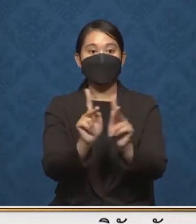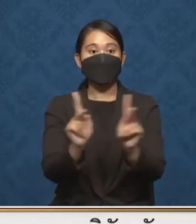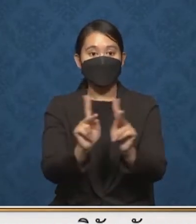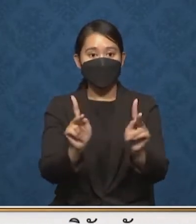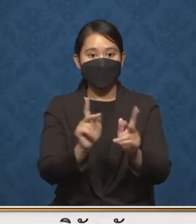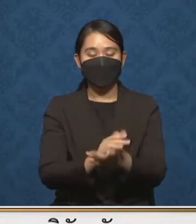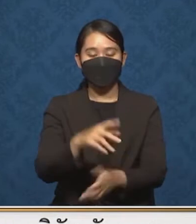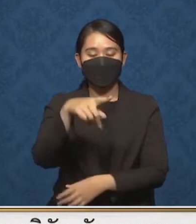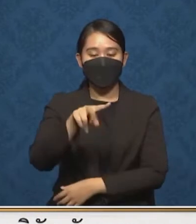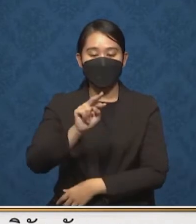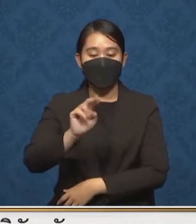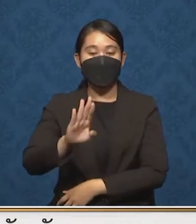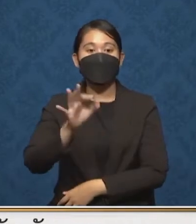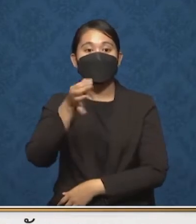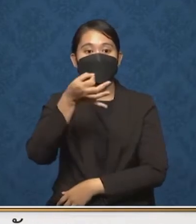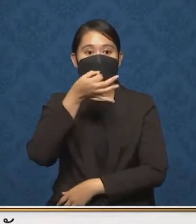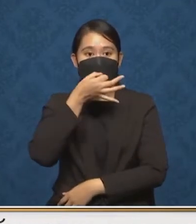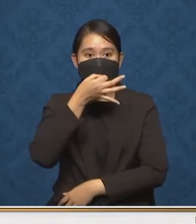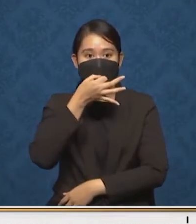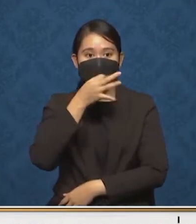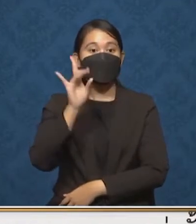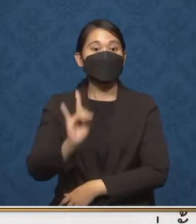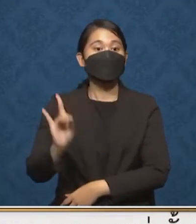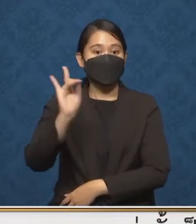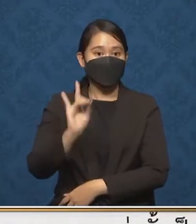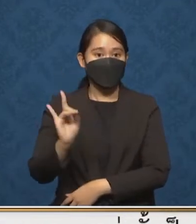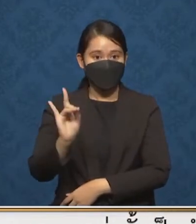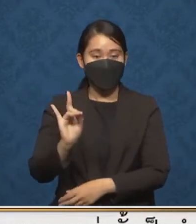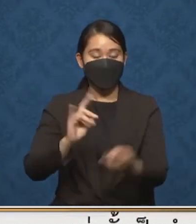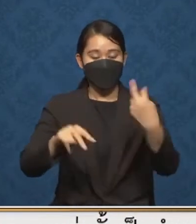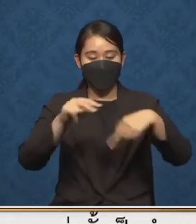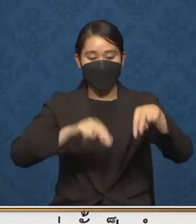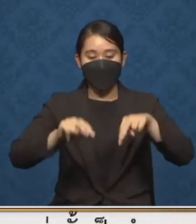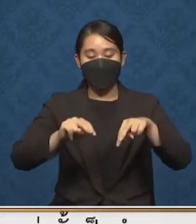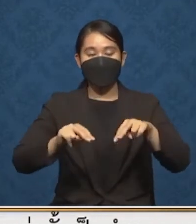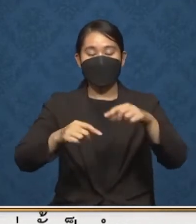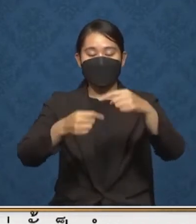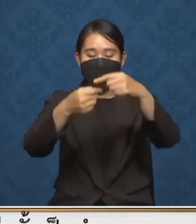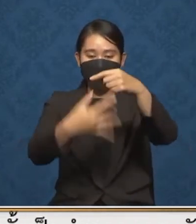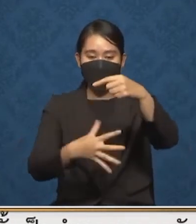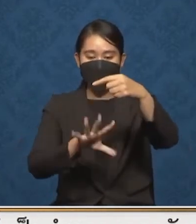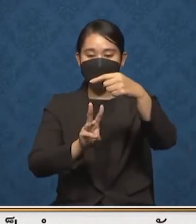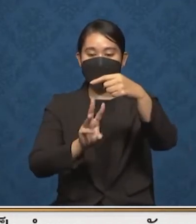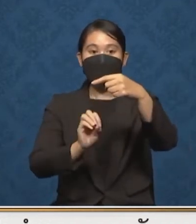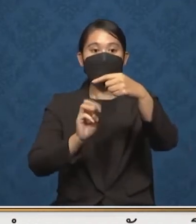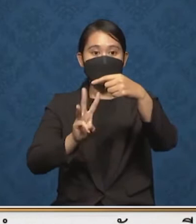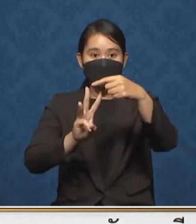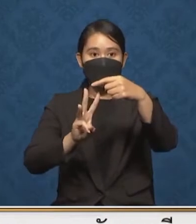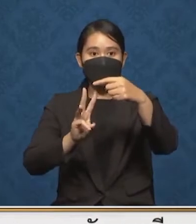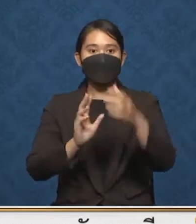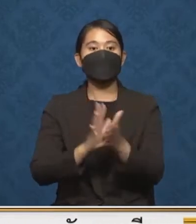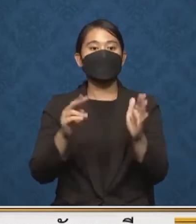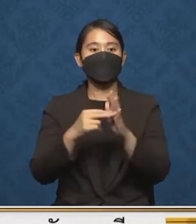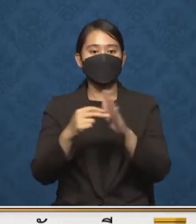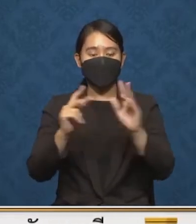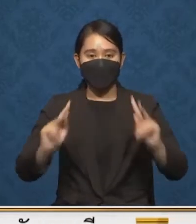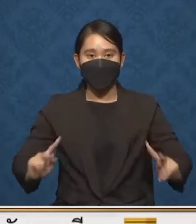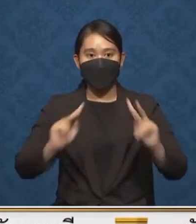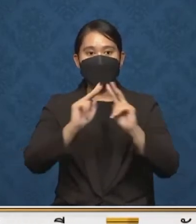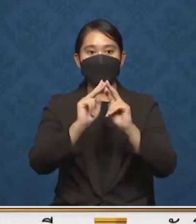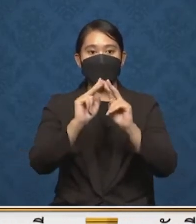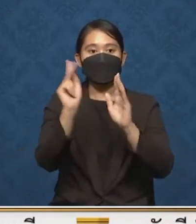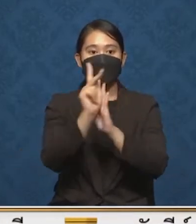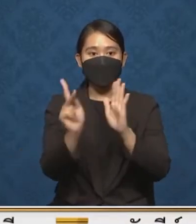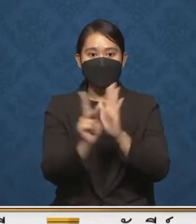ชบัญญัติวิชาชีพการสัตวบาลทั้งหมด66มาตรานั้นท่านมีการออกกฎกระทรวงอยู่ทั้งหมด